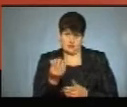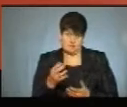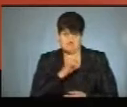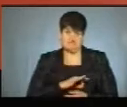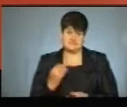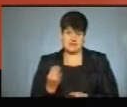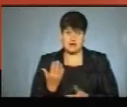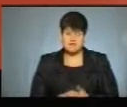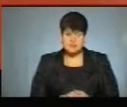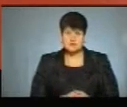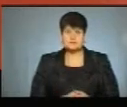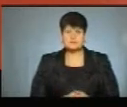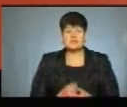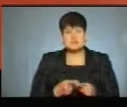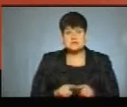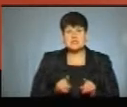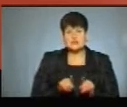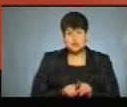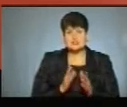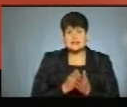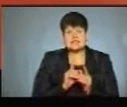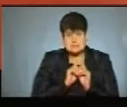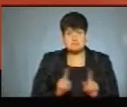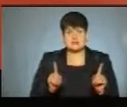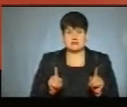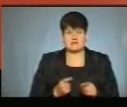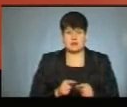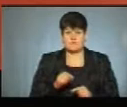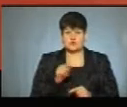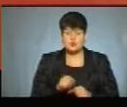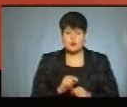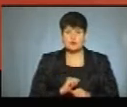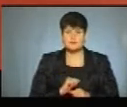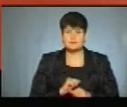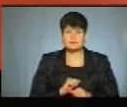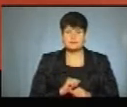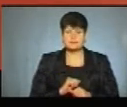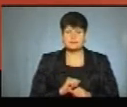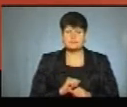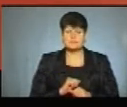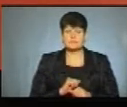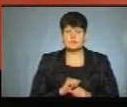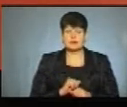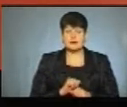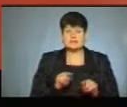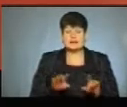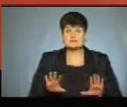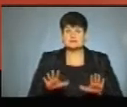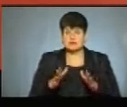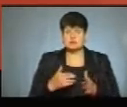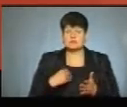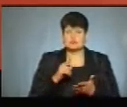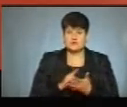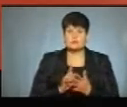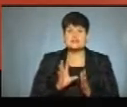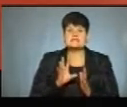Тому це теж є специфіка в цьому. І, відповідно, так склалося, що ми мусили зайти в